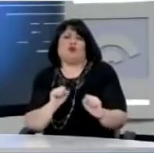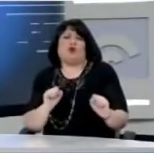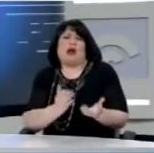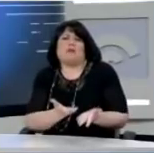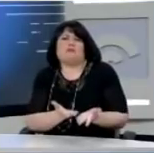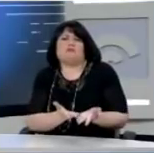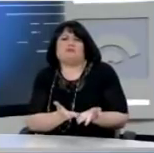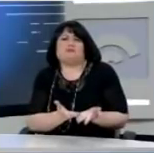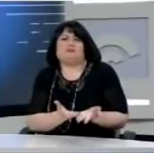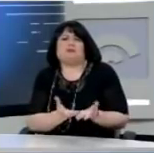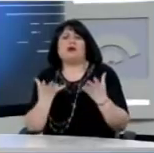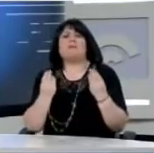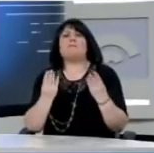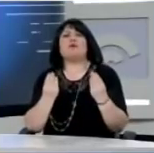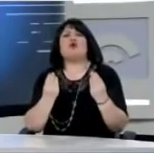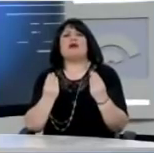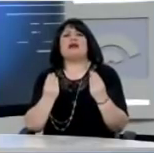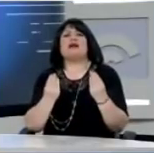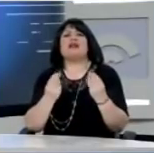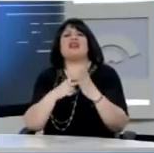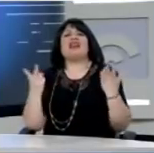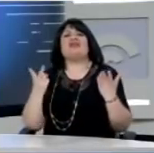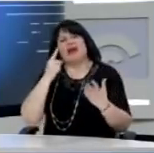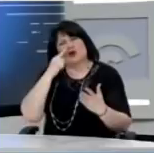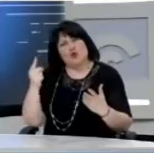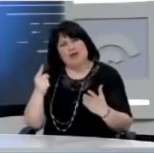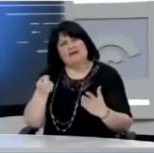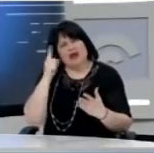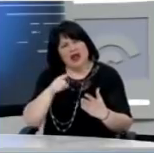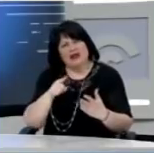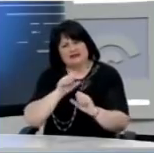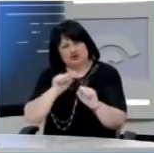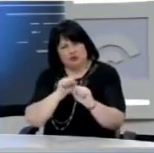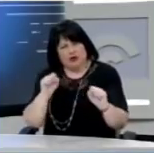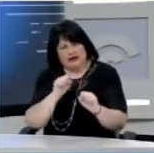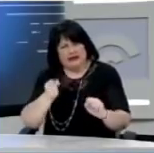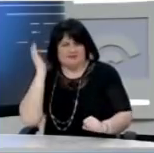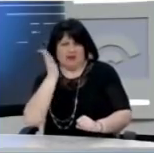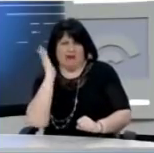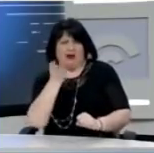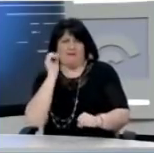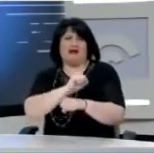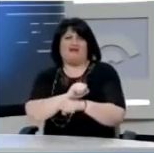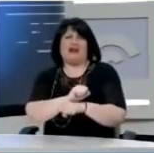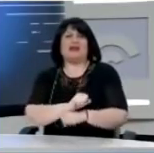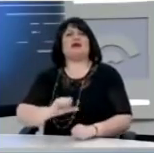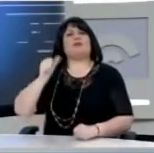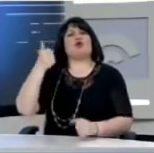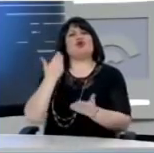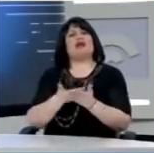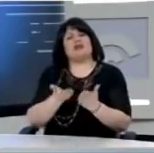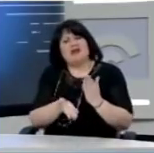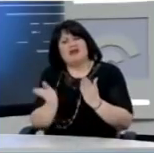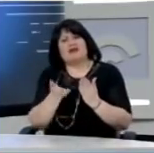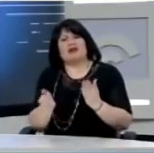όταν οι περισσότεροι από τους καταδικασμένους για την 17 Νοέμβρη, αλλά και για άλλες αντίστοιχες υποθέσεις, πήραν τις πρώτες άδειες ή